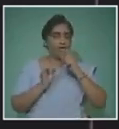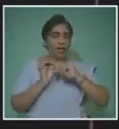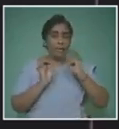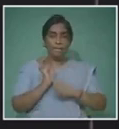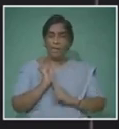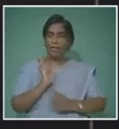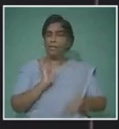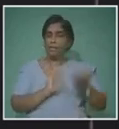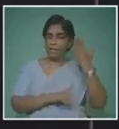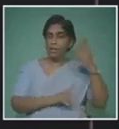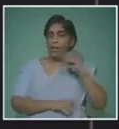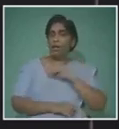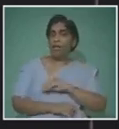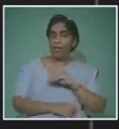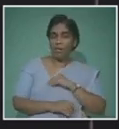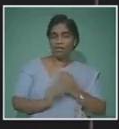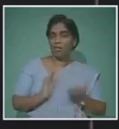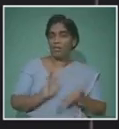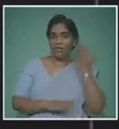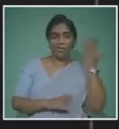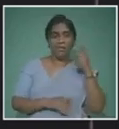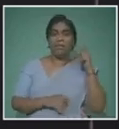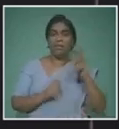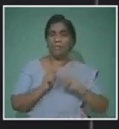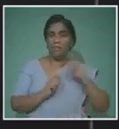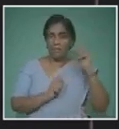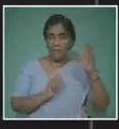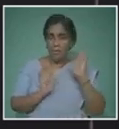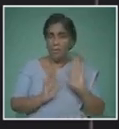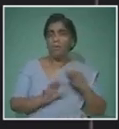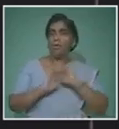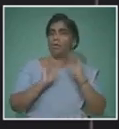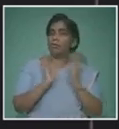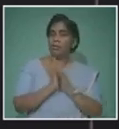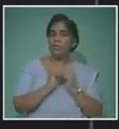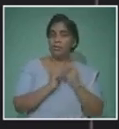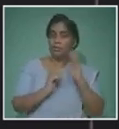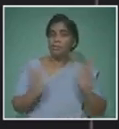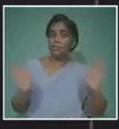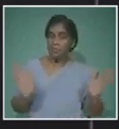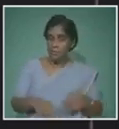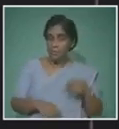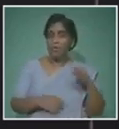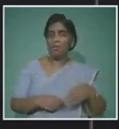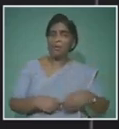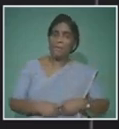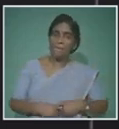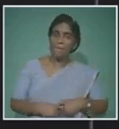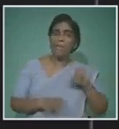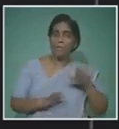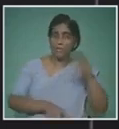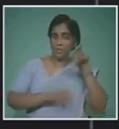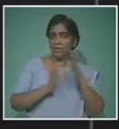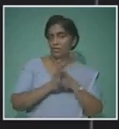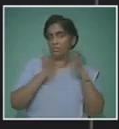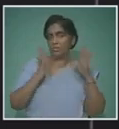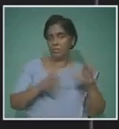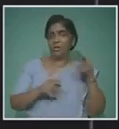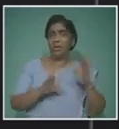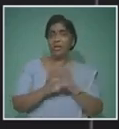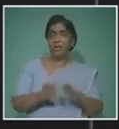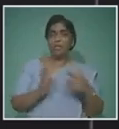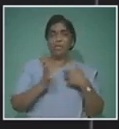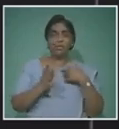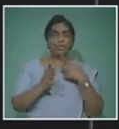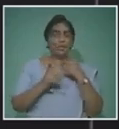තියෙනවා. ඔවුන්ගේ ආදායම ඊළ ගිහිල්ලා නැහැ. ඒව ගෙවන්නත් ඕන. එතකොට මොකද වෙන්නේ? තවදුරටත් බඩගින්නේ ඉන්න ප්‍රමාණය වැඩි කරන්න වෙනවා. ළමයි